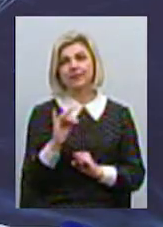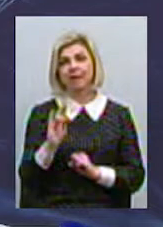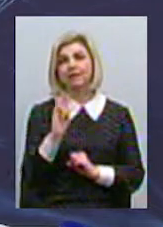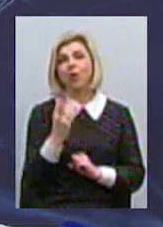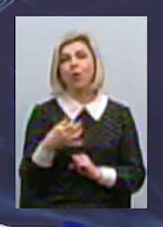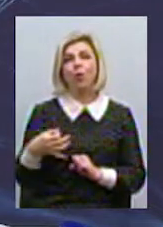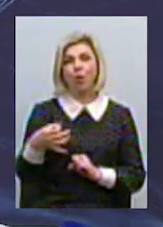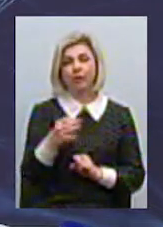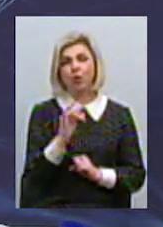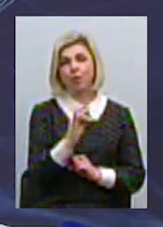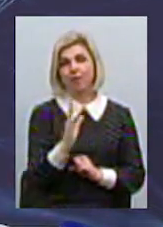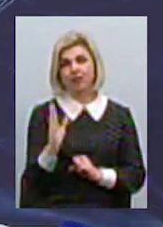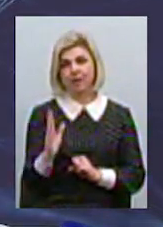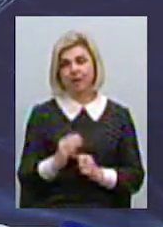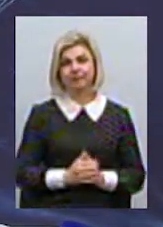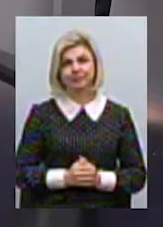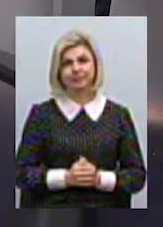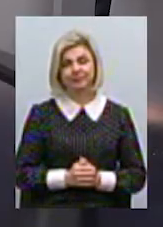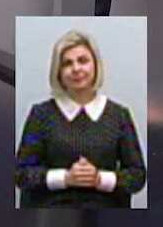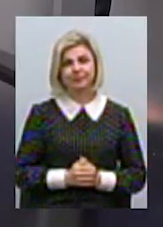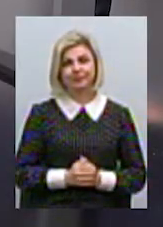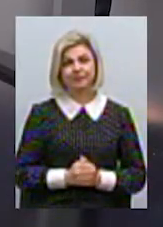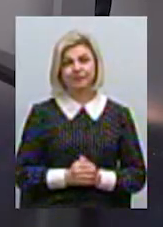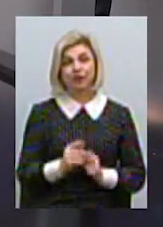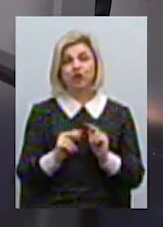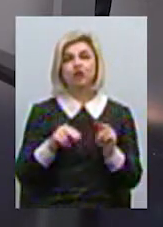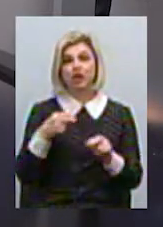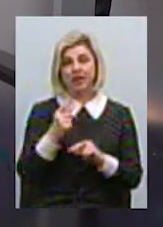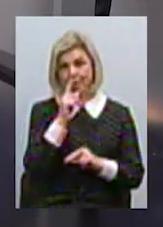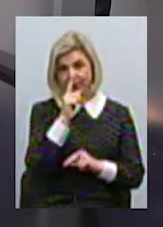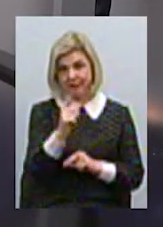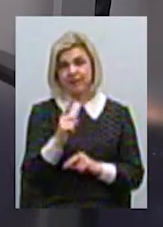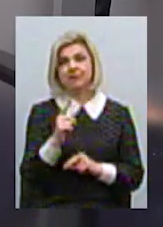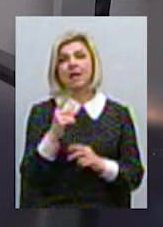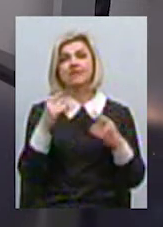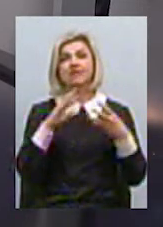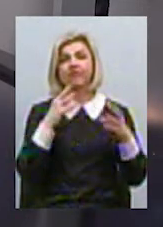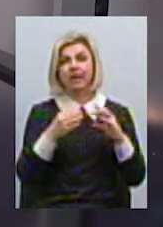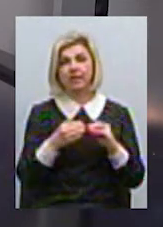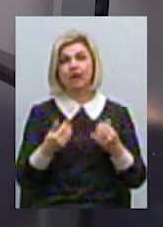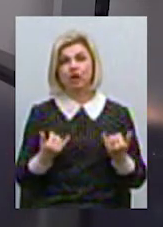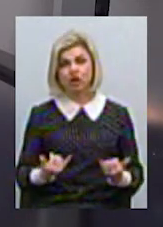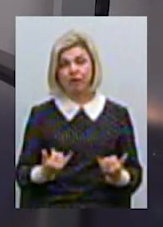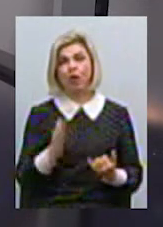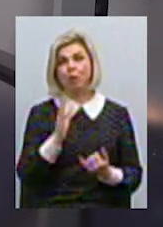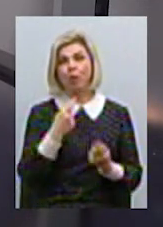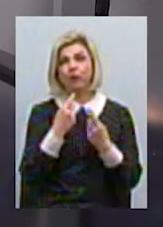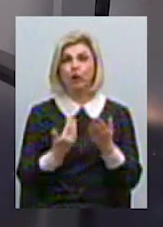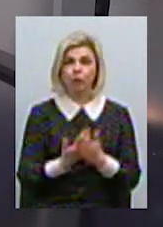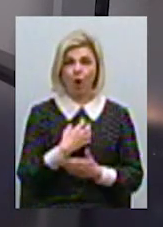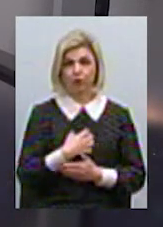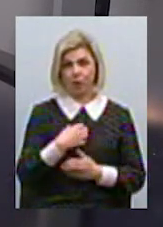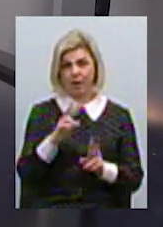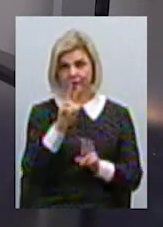Миколаївській області Роман Возняк. Вже за місяць у звітах наживо говоритимемо про нову актуальну тему на